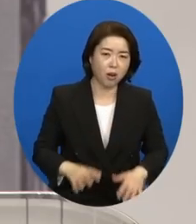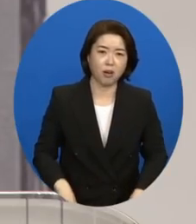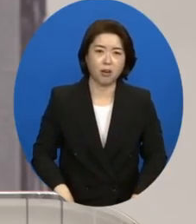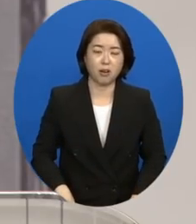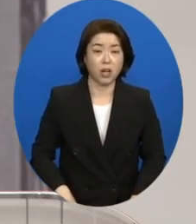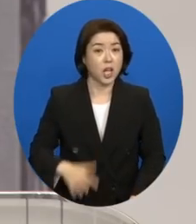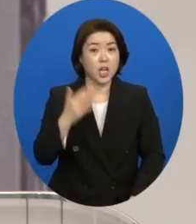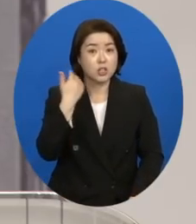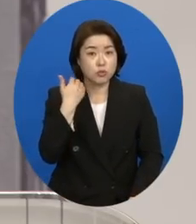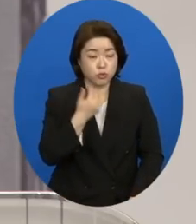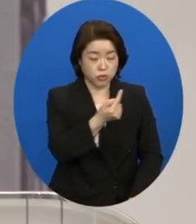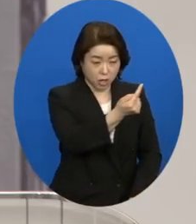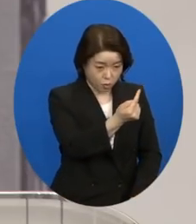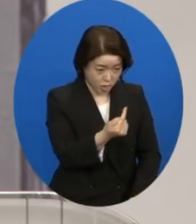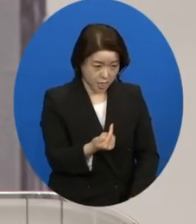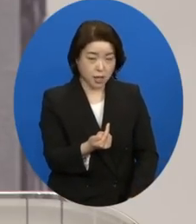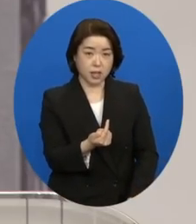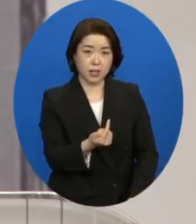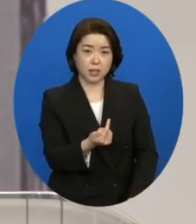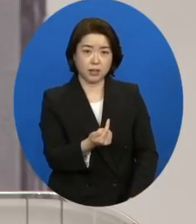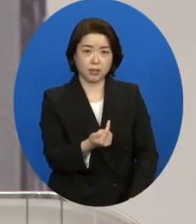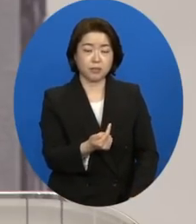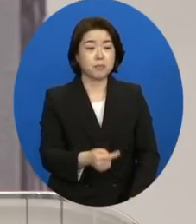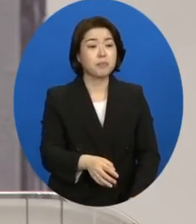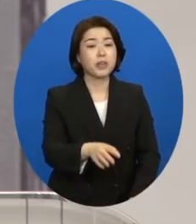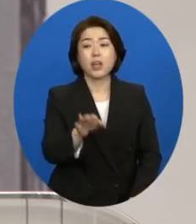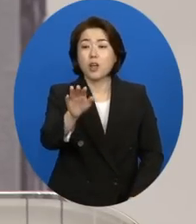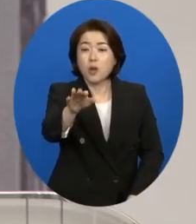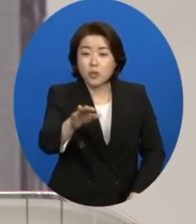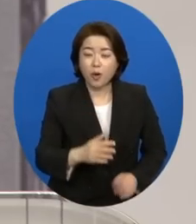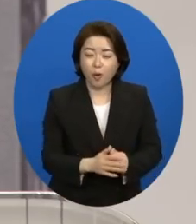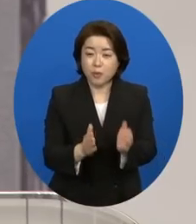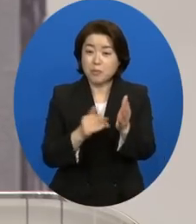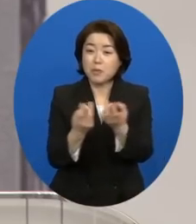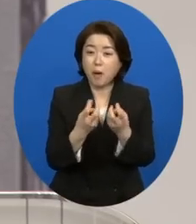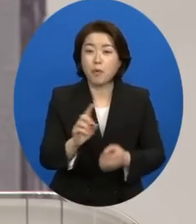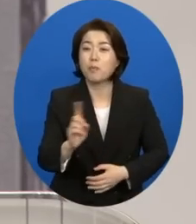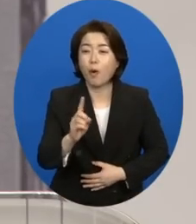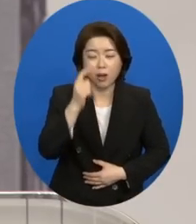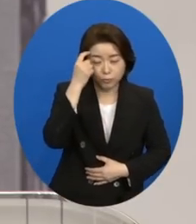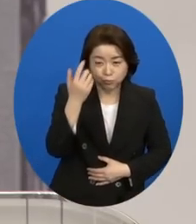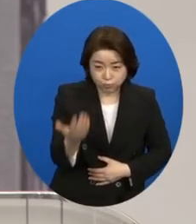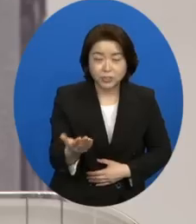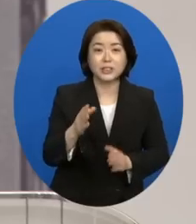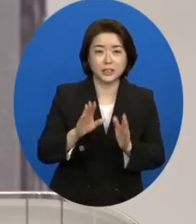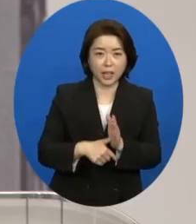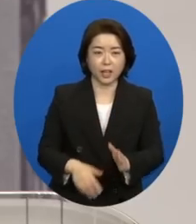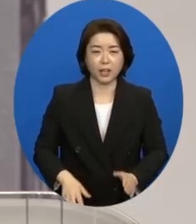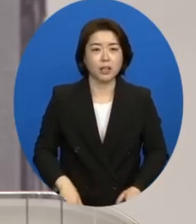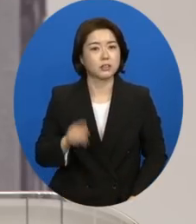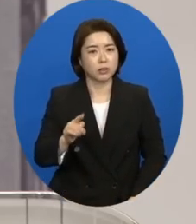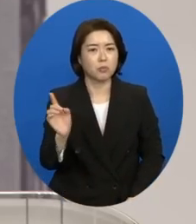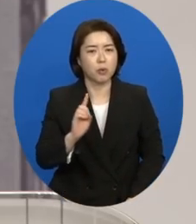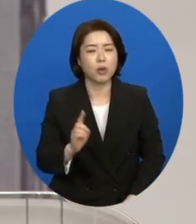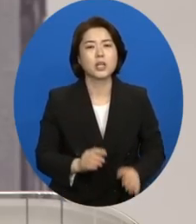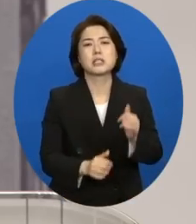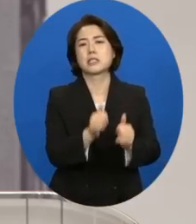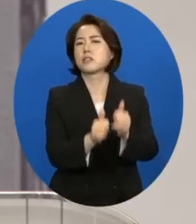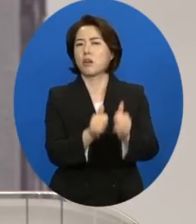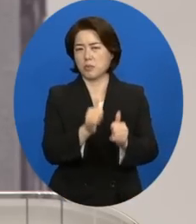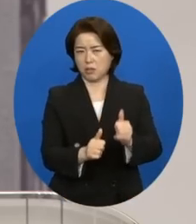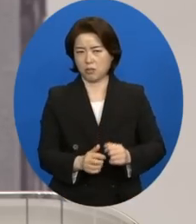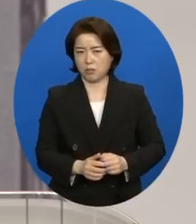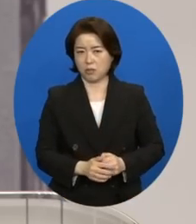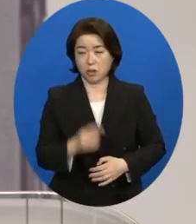누군가가 다 다가와서 당신의 비결이 무엇입니까고 물을 때 그 여러 시험이에요 아